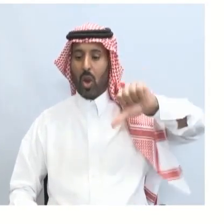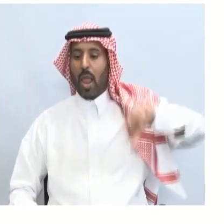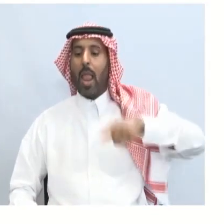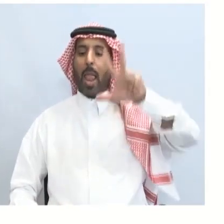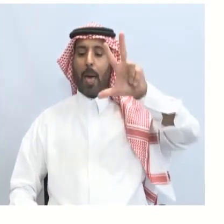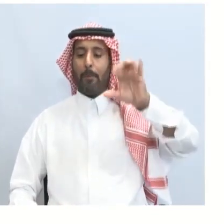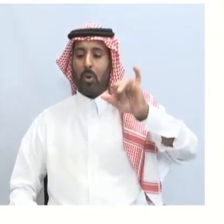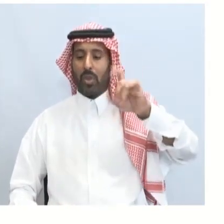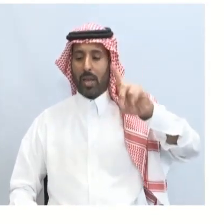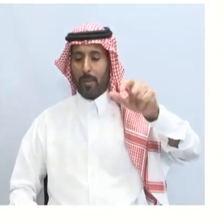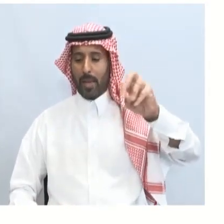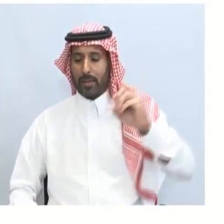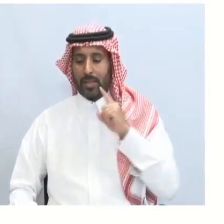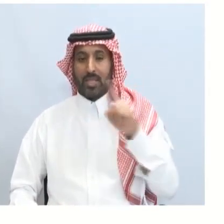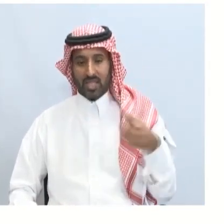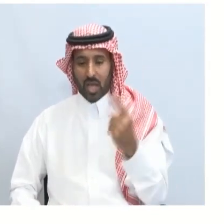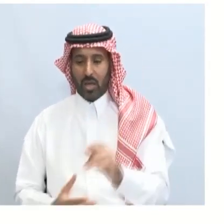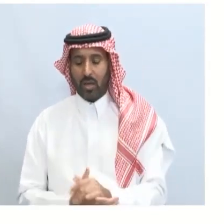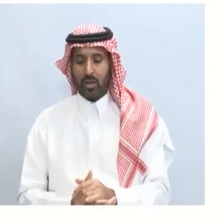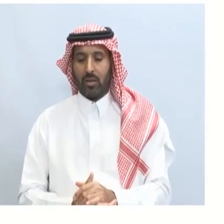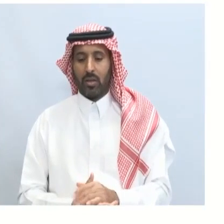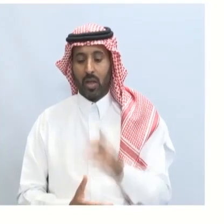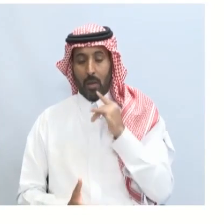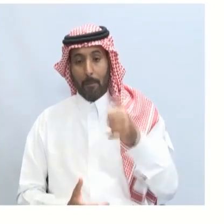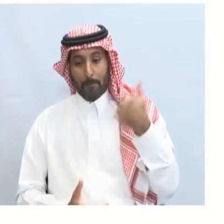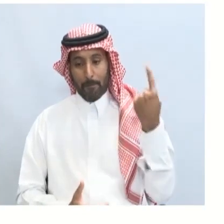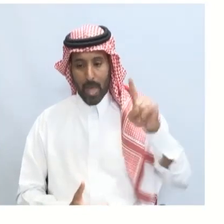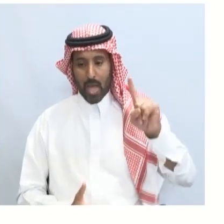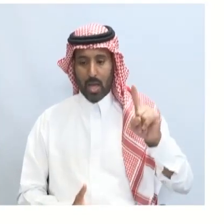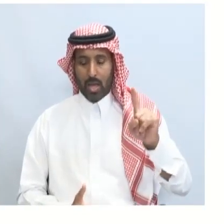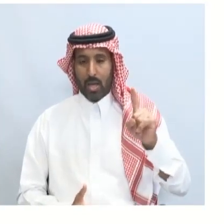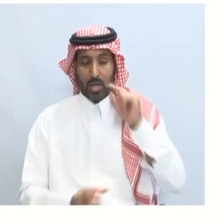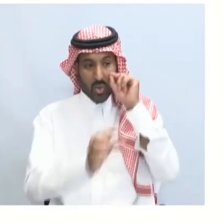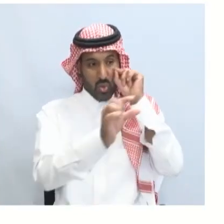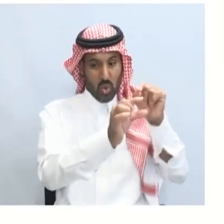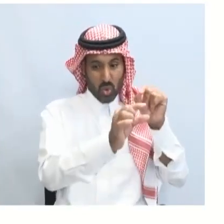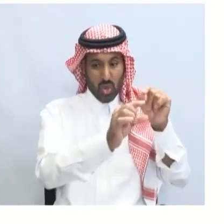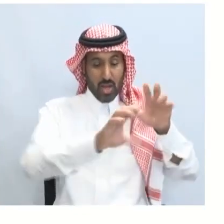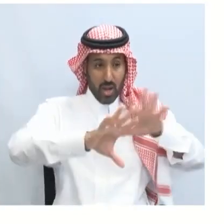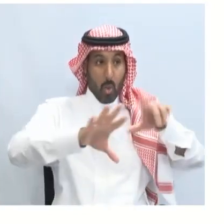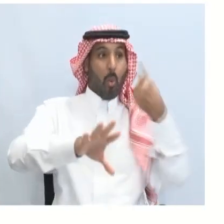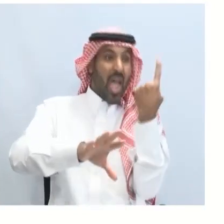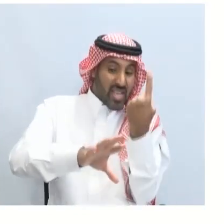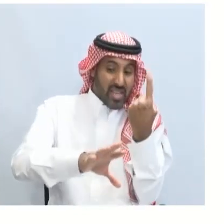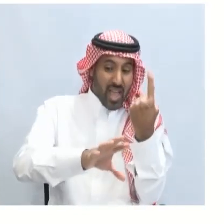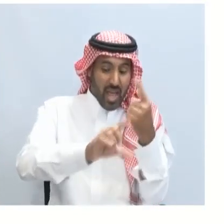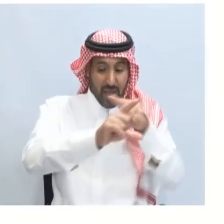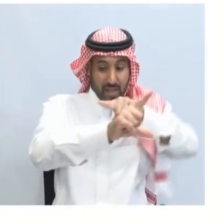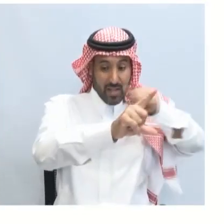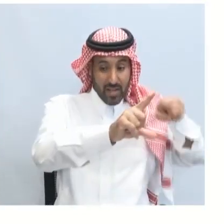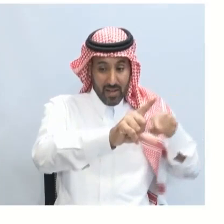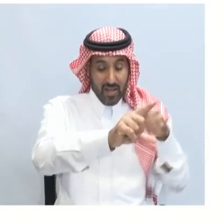الله فيك الاجابه صحيحه فقره ب نقطه التفرد او النقطه المفرده